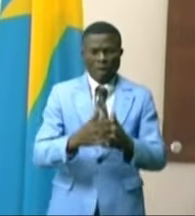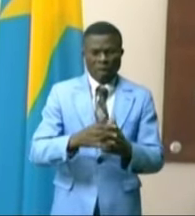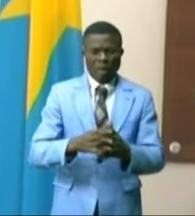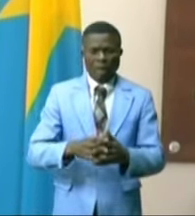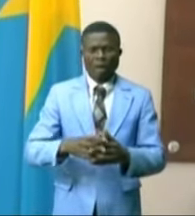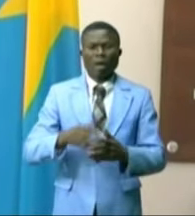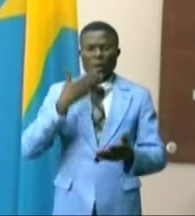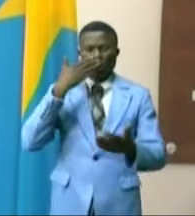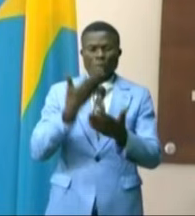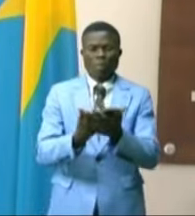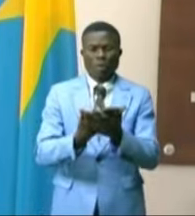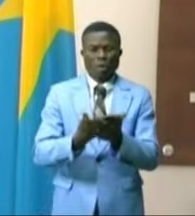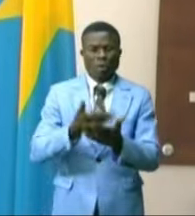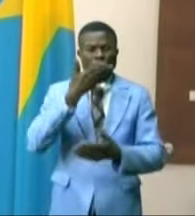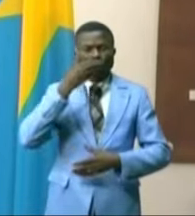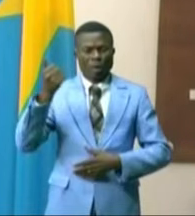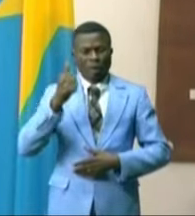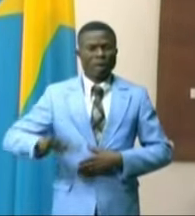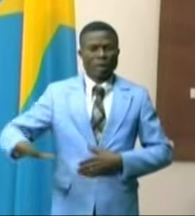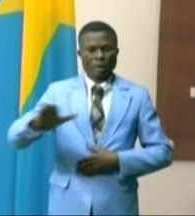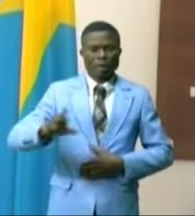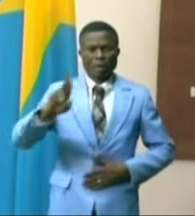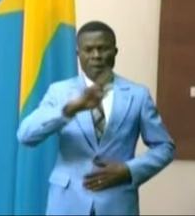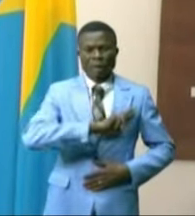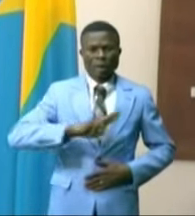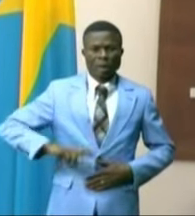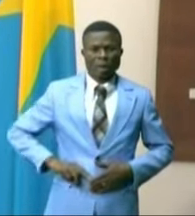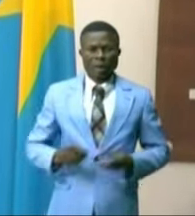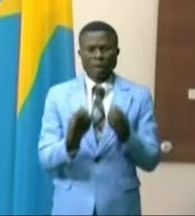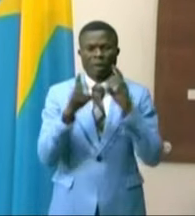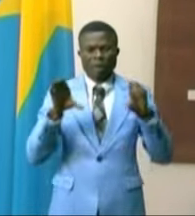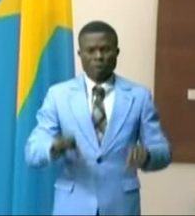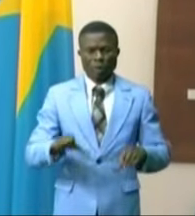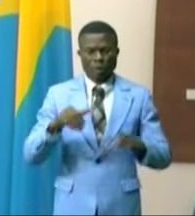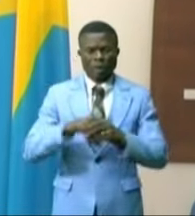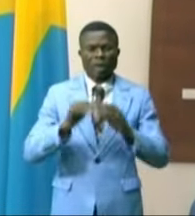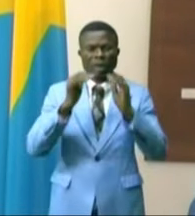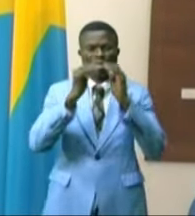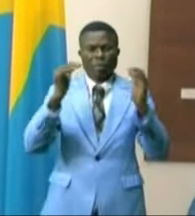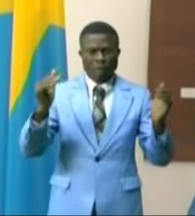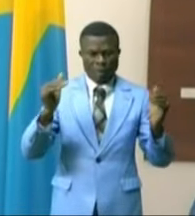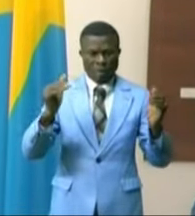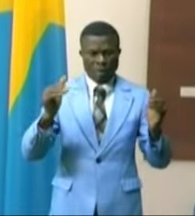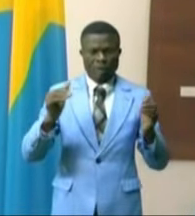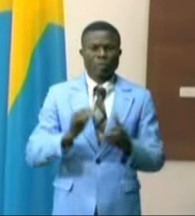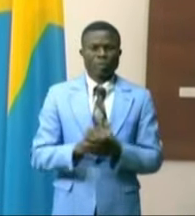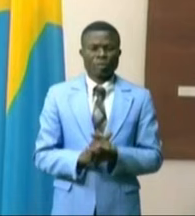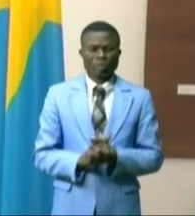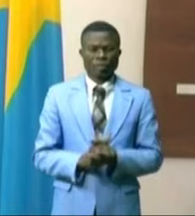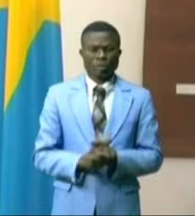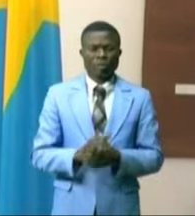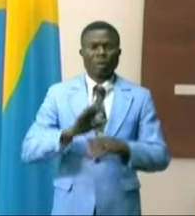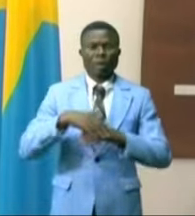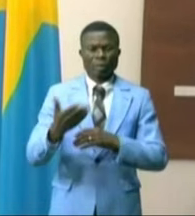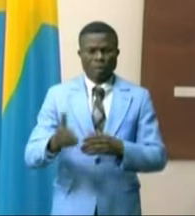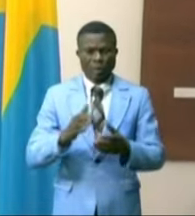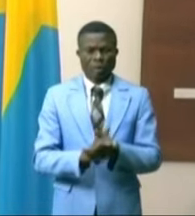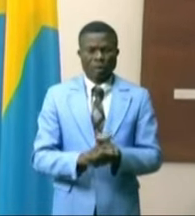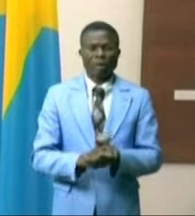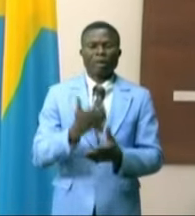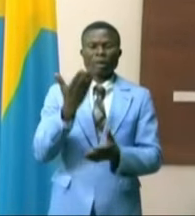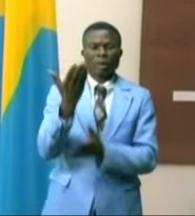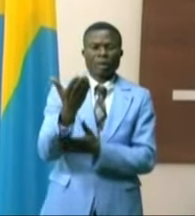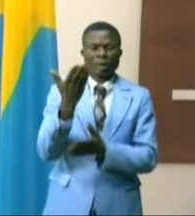et grand pays, la République démocratique du Congo, dans la paix. Ainsi, je